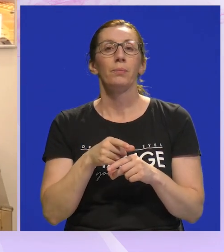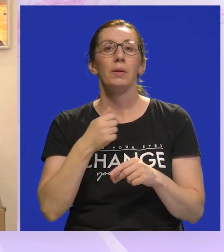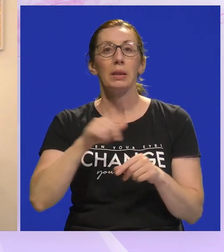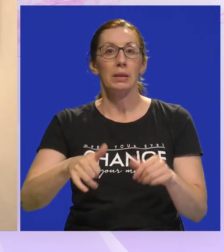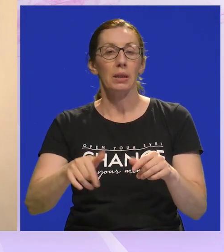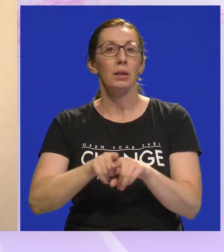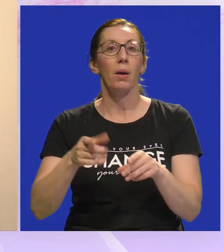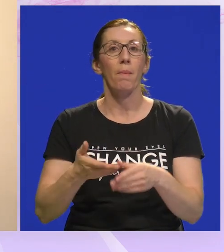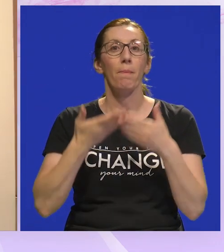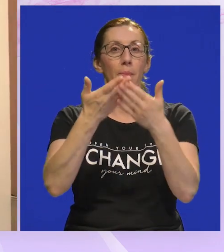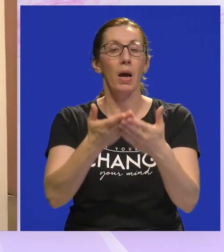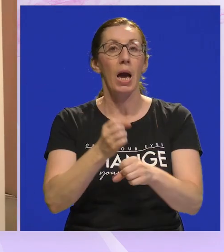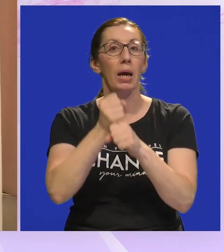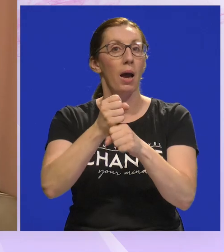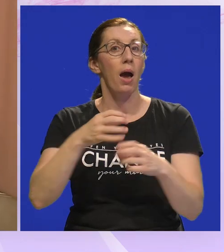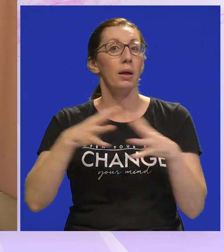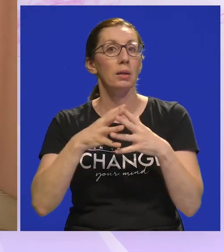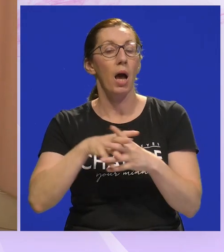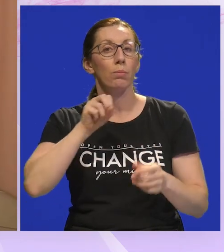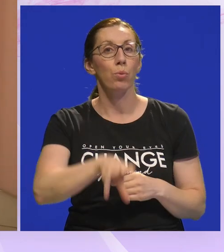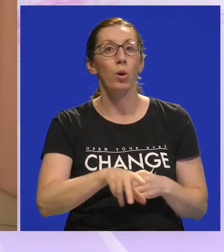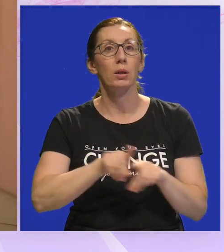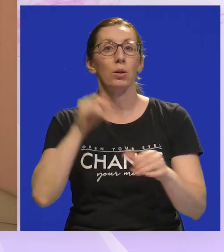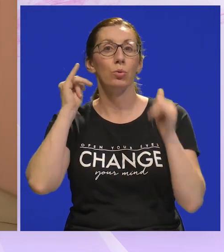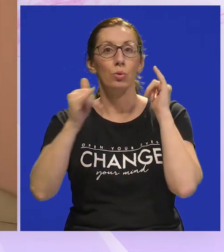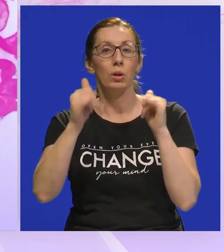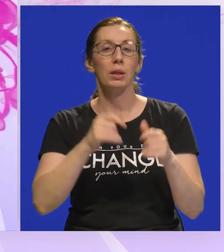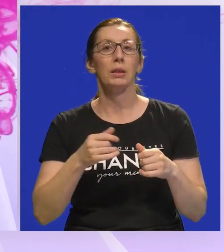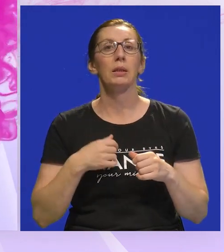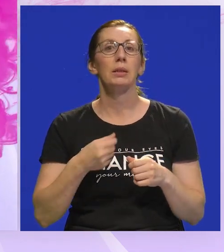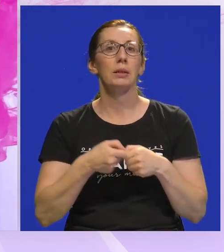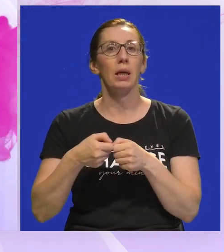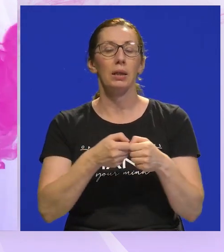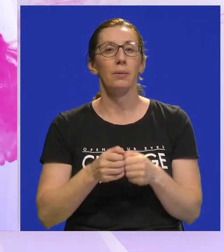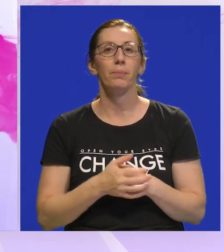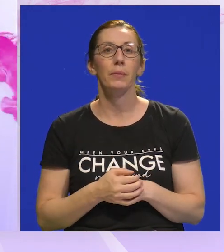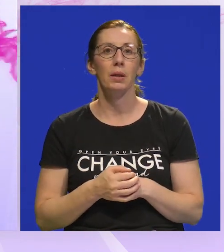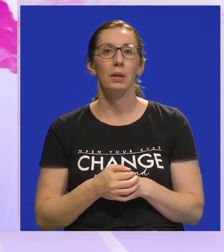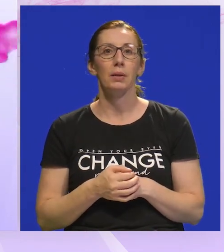su kao i do sada pružili grad Pula i Pulska turistička zajednica.